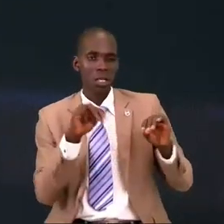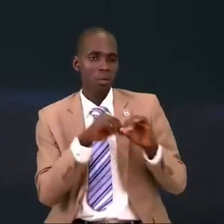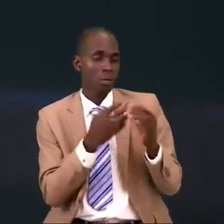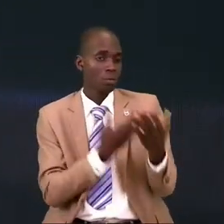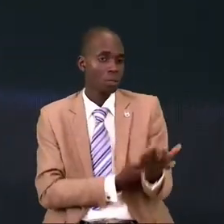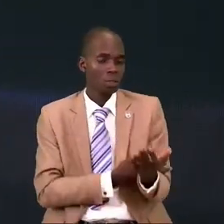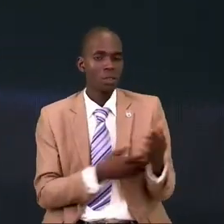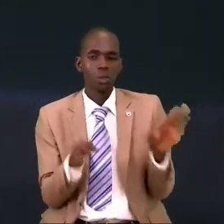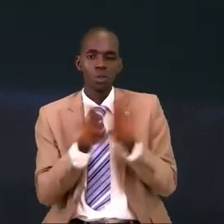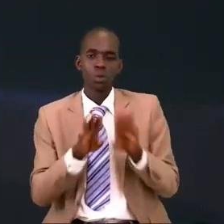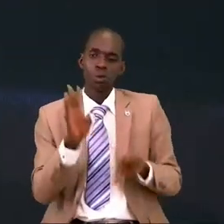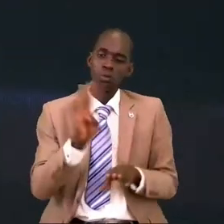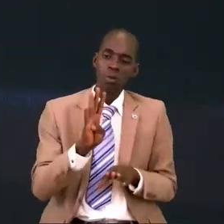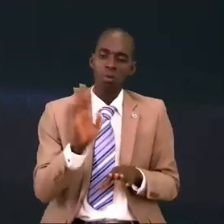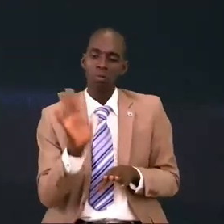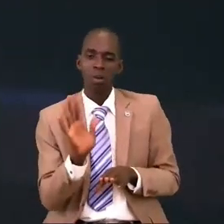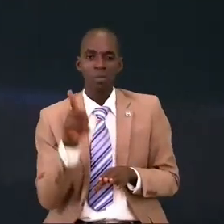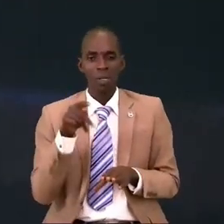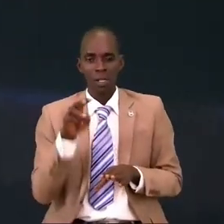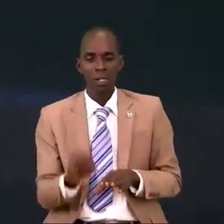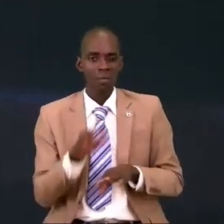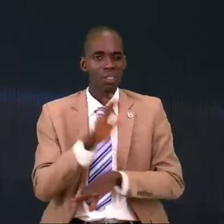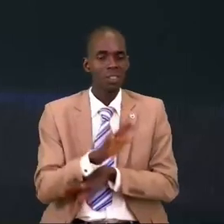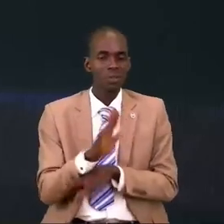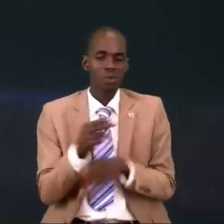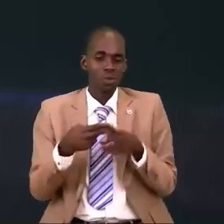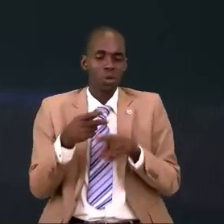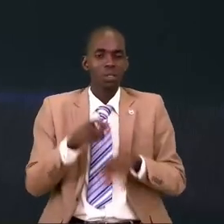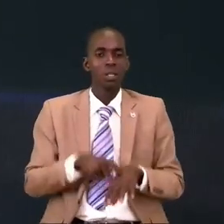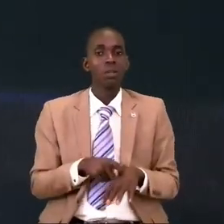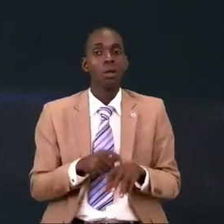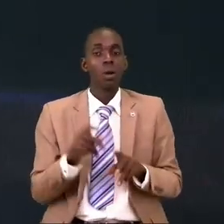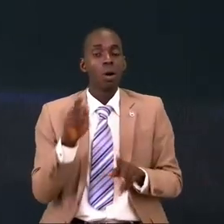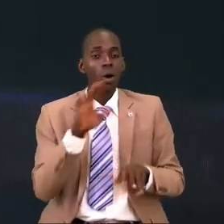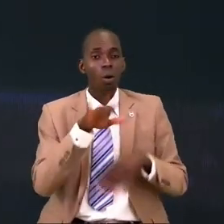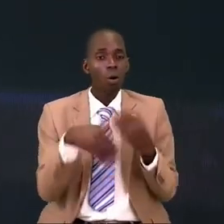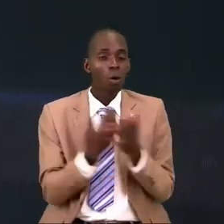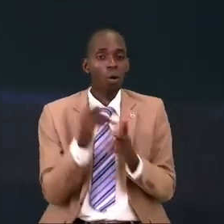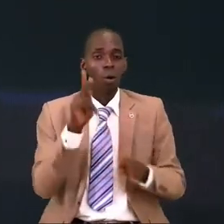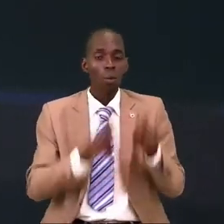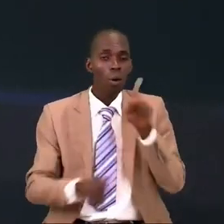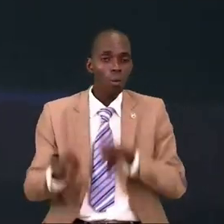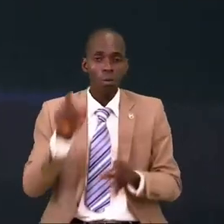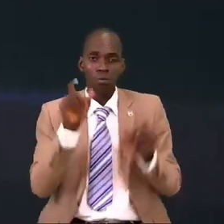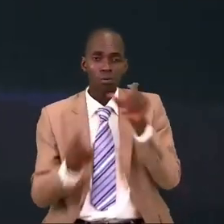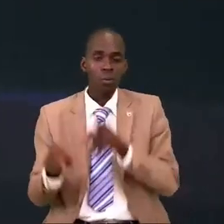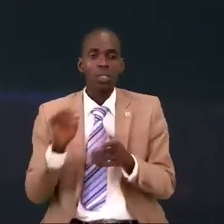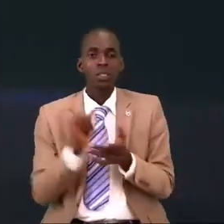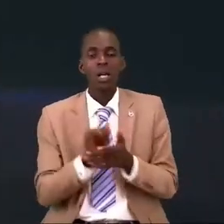qui sont en formation pour pouvoir aider les gens dans leur santé,